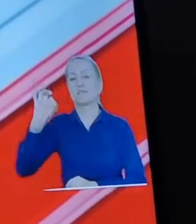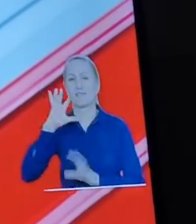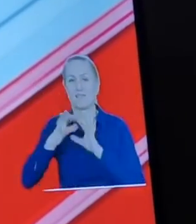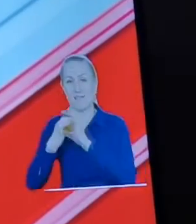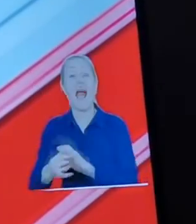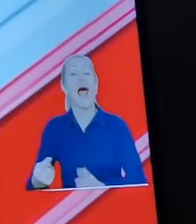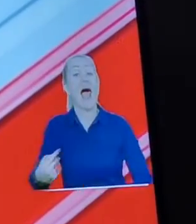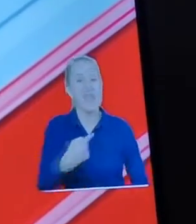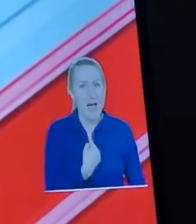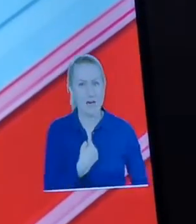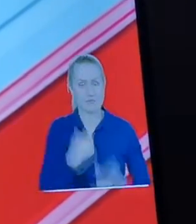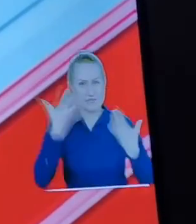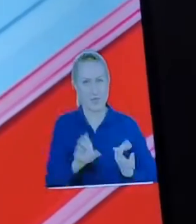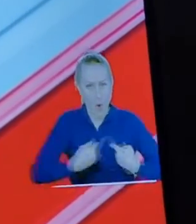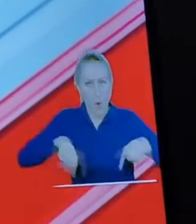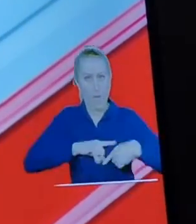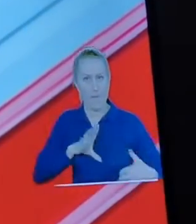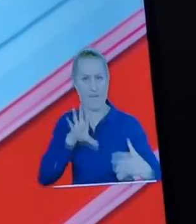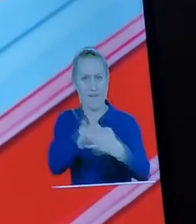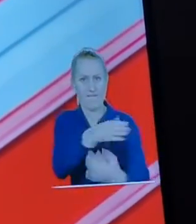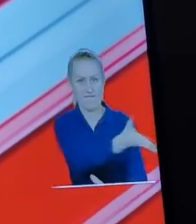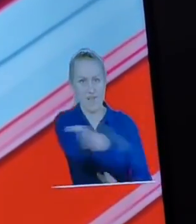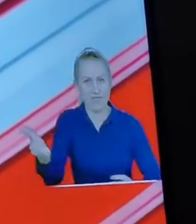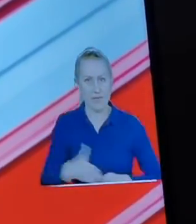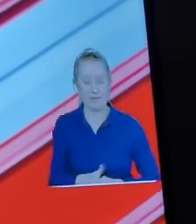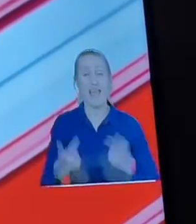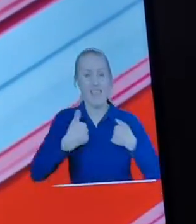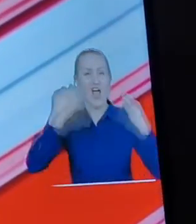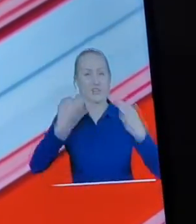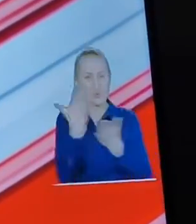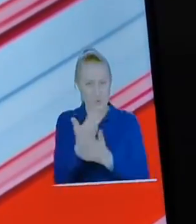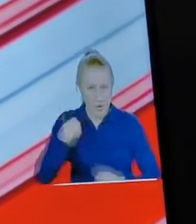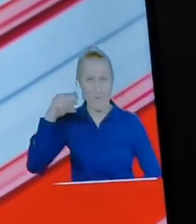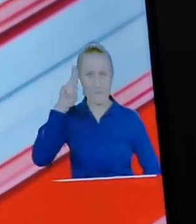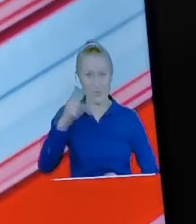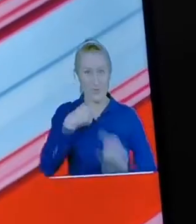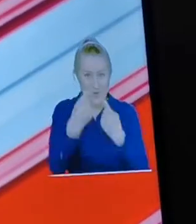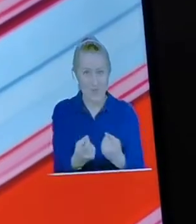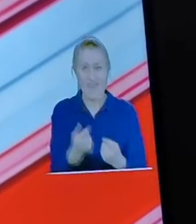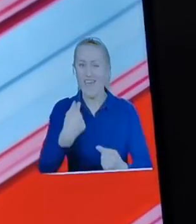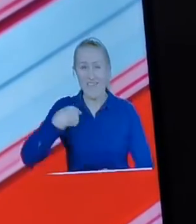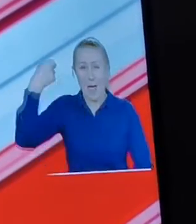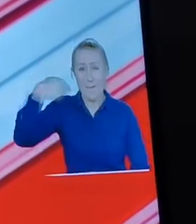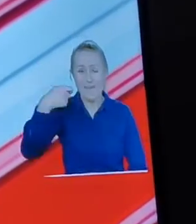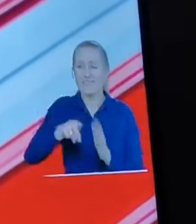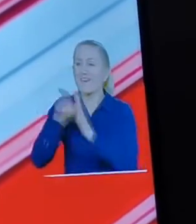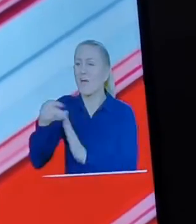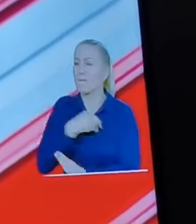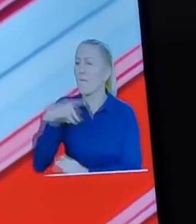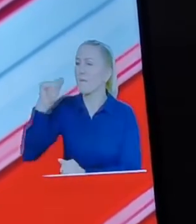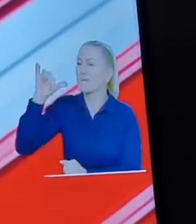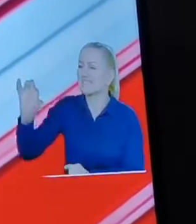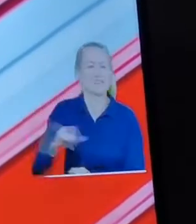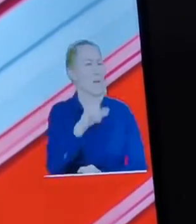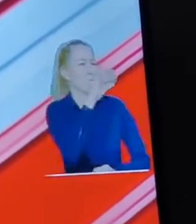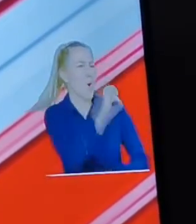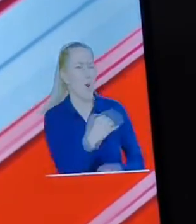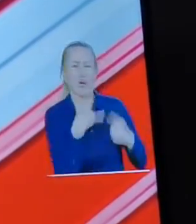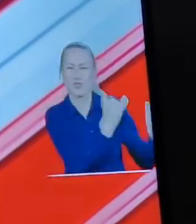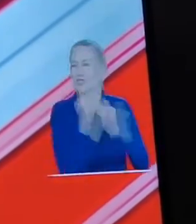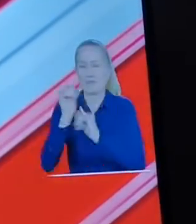ja pozostanę obywatelski. I dziś już uroczyście wam przyrzekam, że nie będę prezydentem Polski PiS, ani Polski Platformy, że